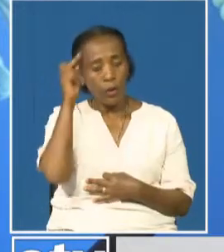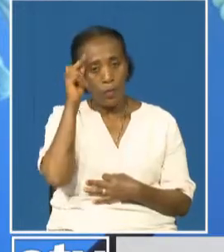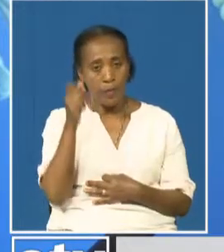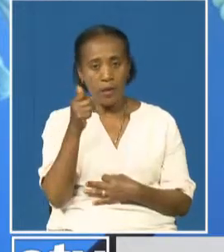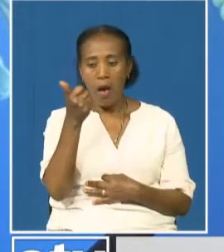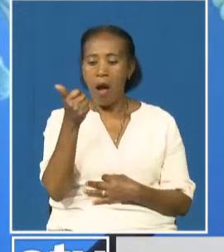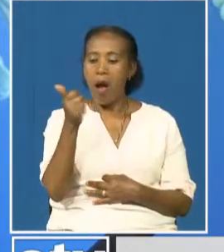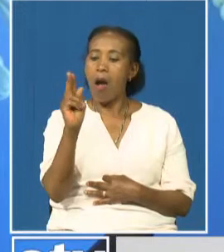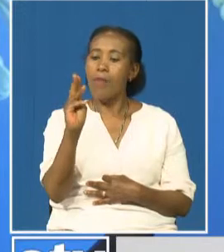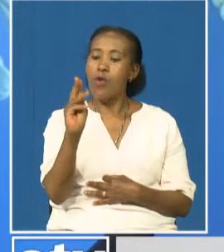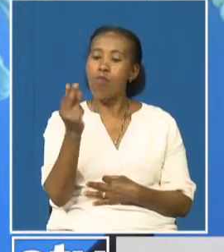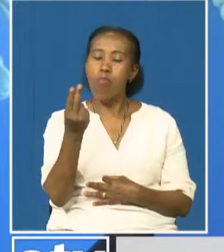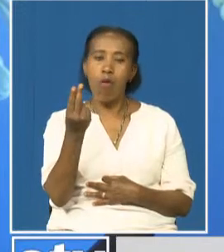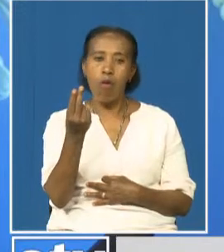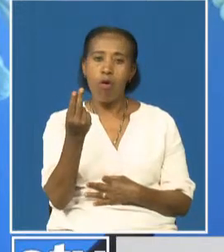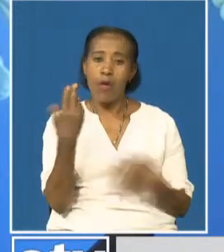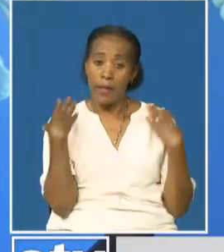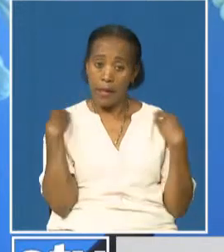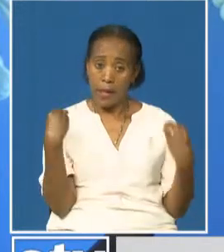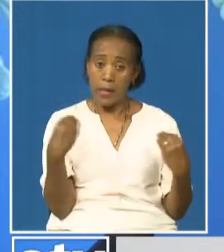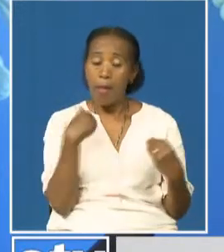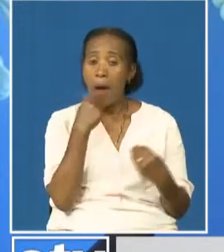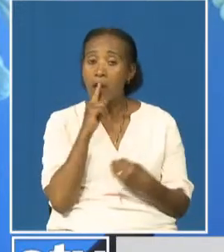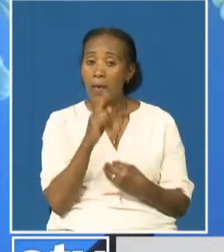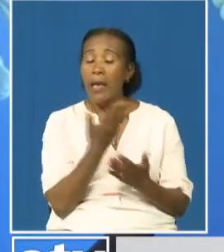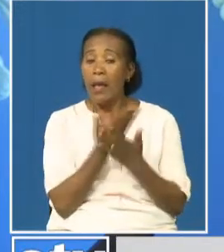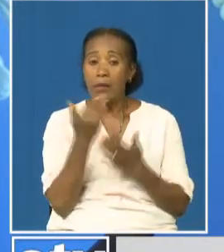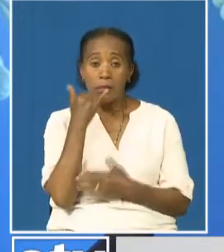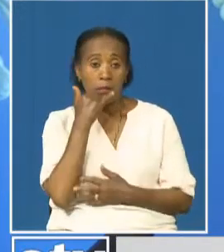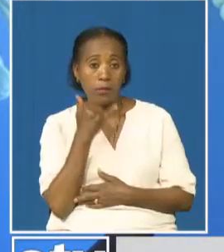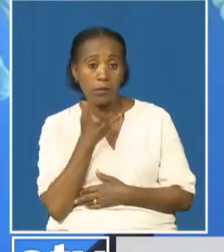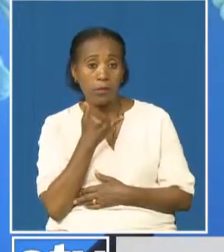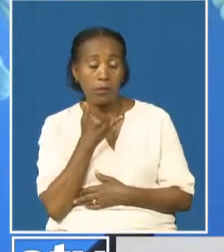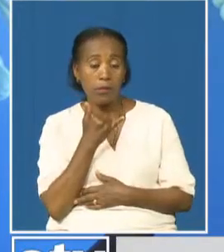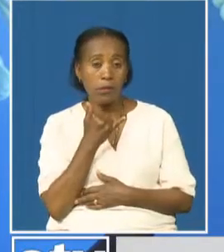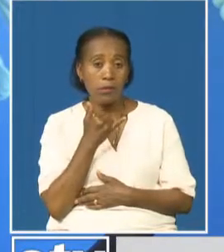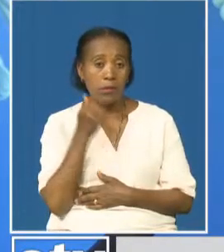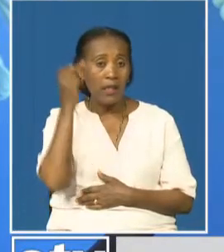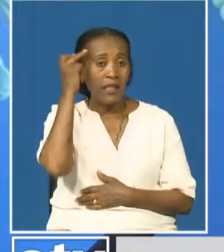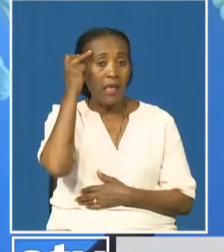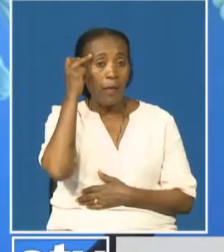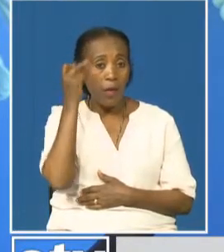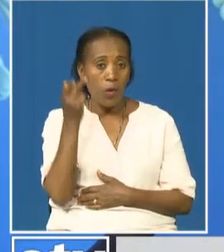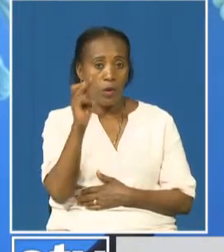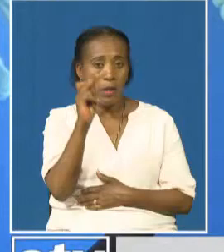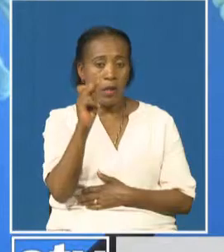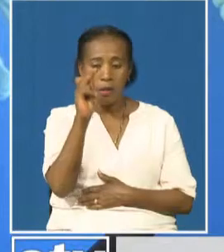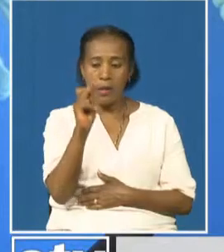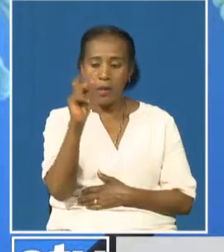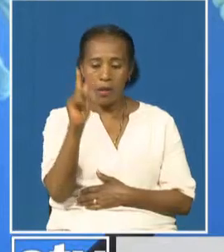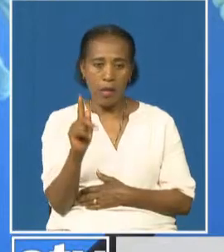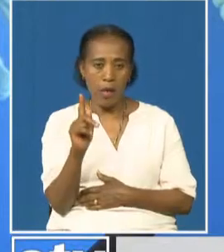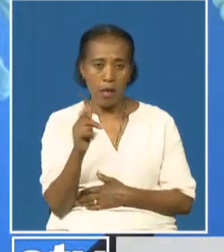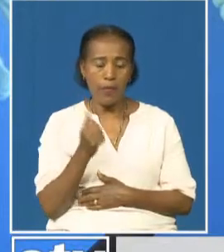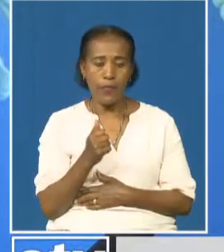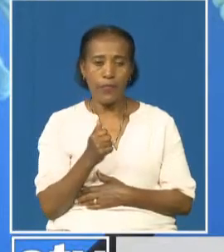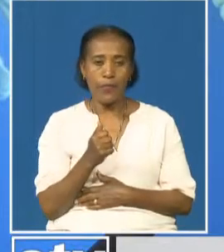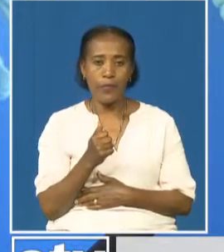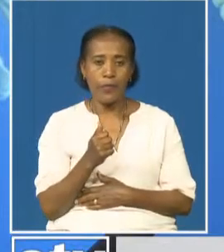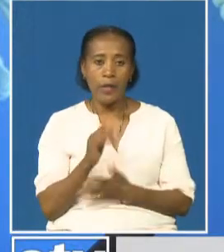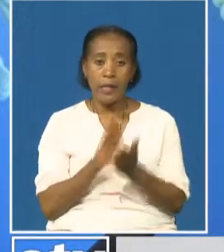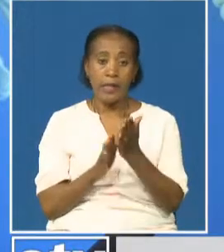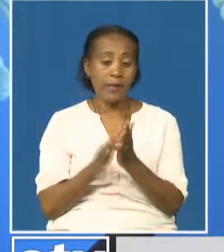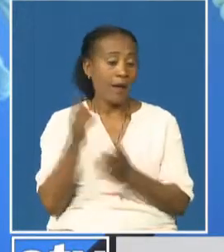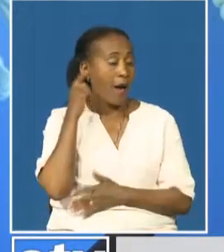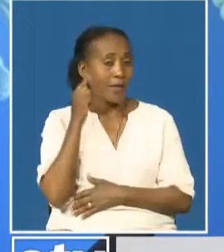ዳንደና አልቀባ ካምቦ ጤና አስጥልን ማንንም በል ኬት ነው የሚደውሉልን? አቶ ዳንደና ወልቀባ። እሺ